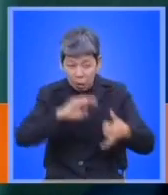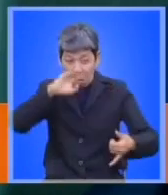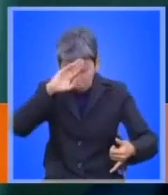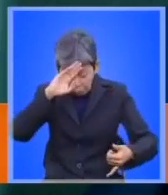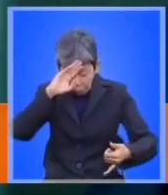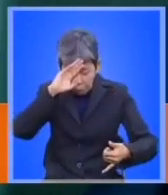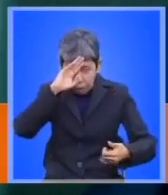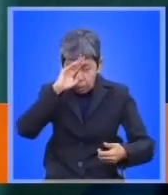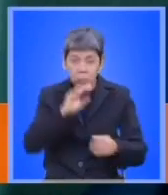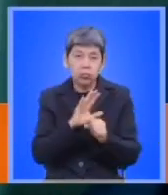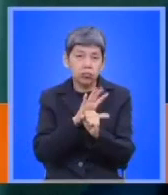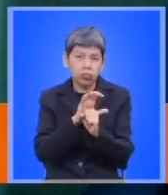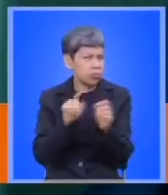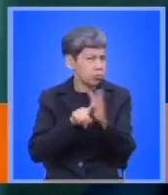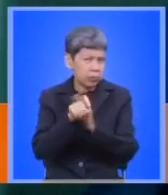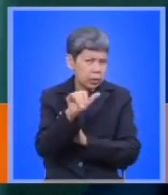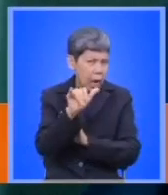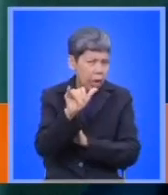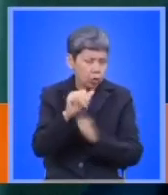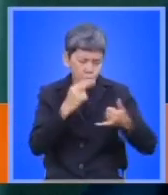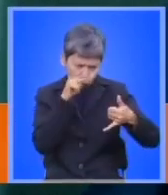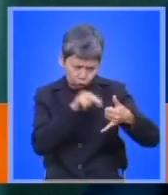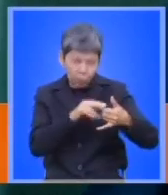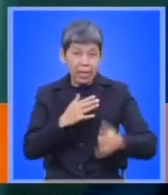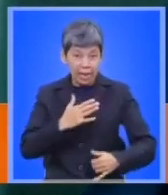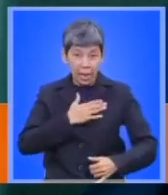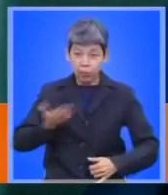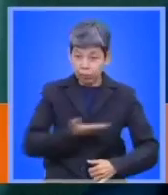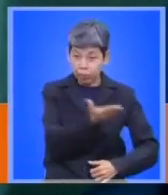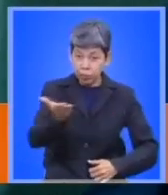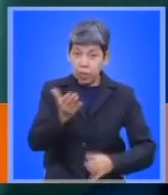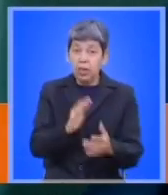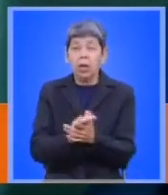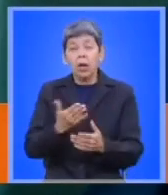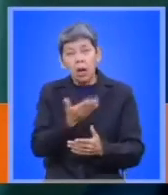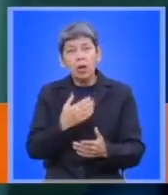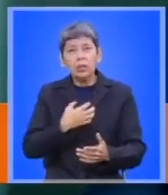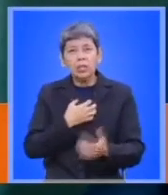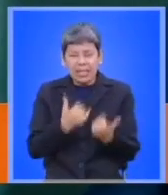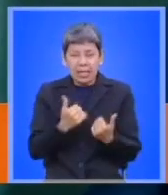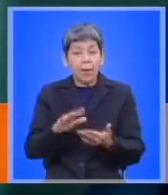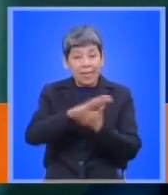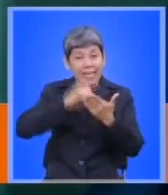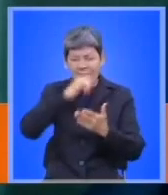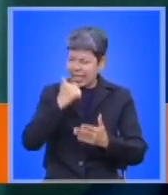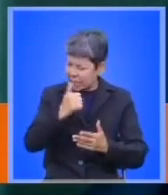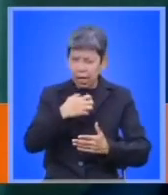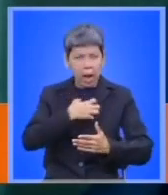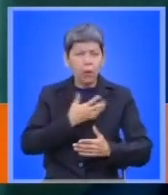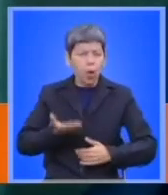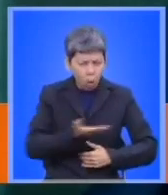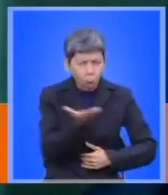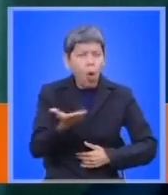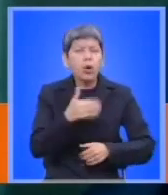ควิด19ทุกคนก็การที่พวกเราจะทำให้สถานการณ์ประเทศไทยดีขึ้นได้ก็คือทุกคน